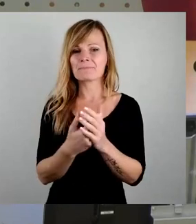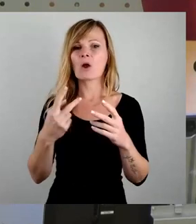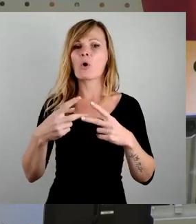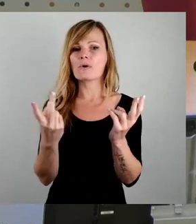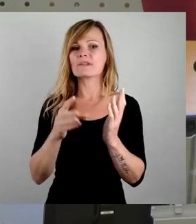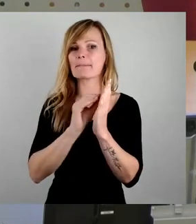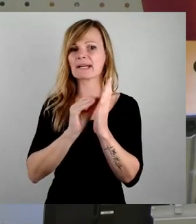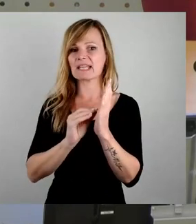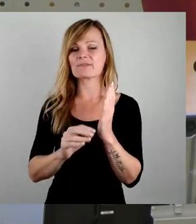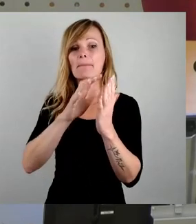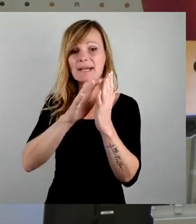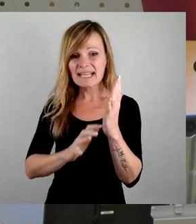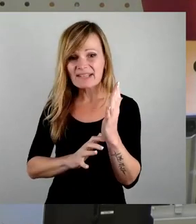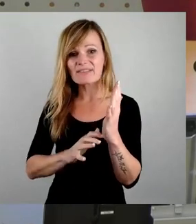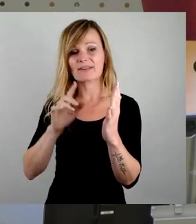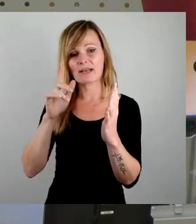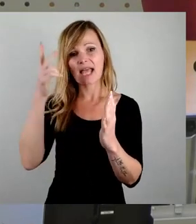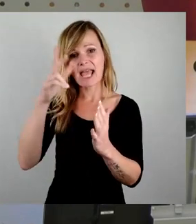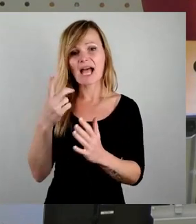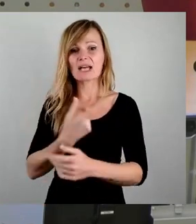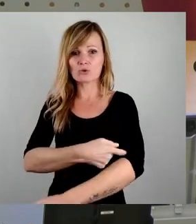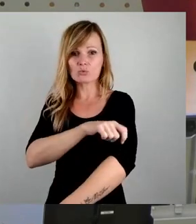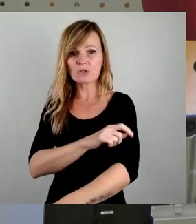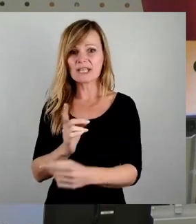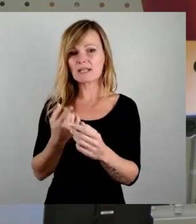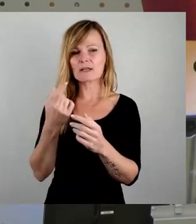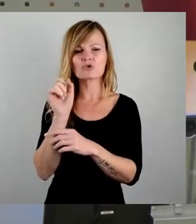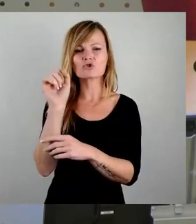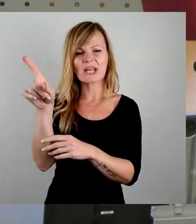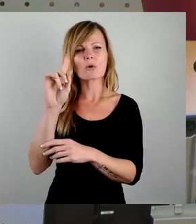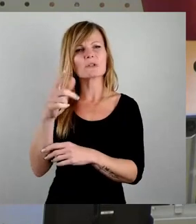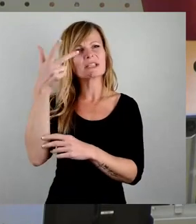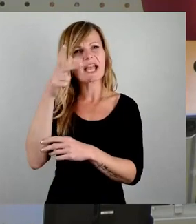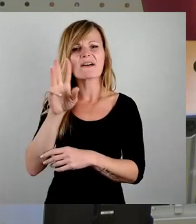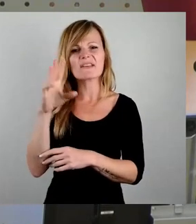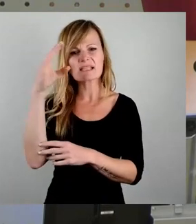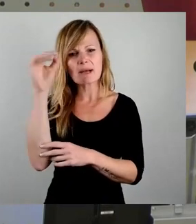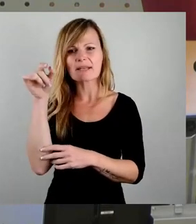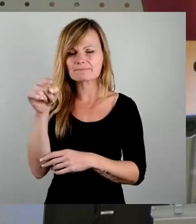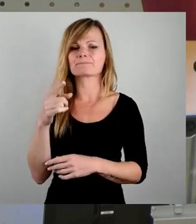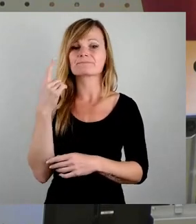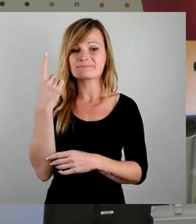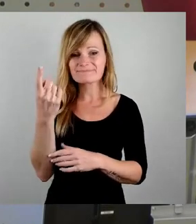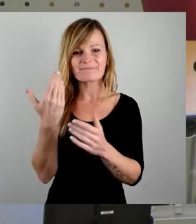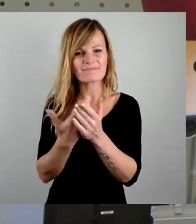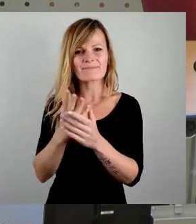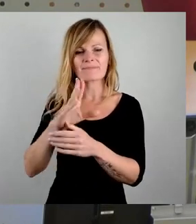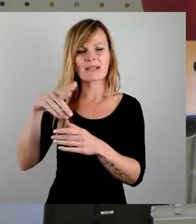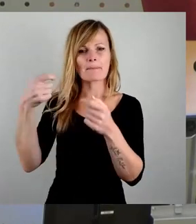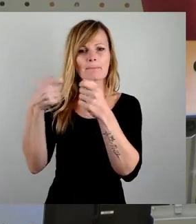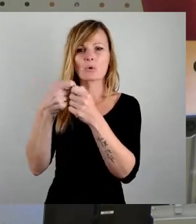dem Brief, den Sie an Herrn Dulich schicken wollen und an Herrn, wie heißt der, Wissmann, ne? Der da im Bund zuständig